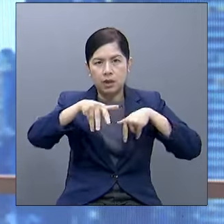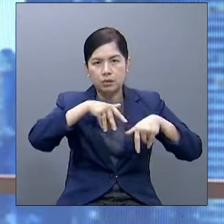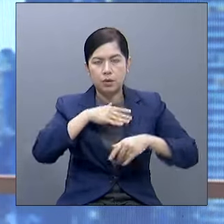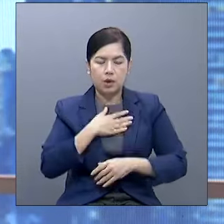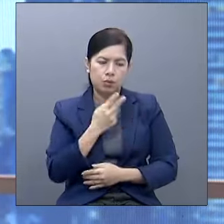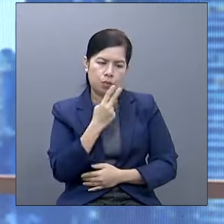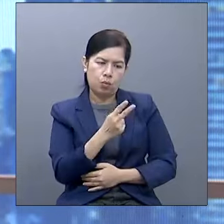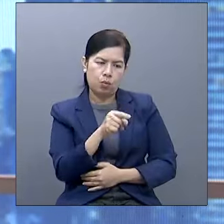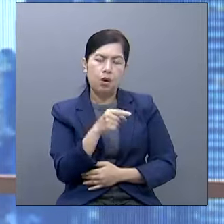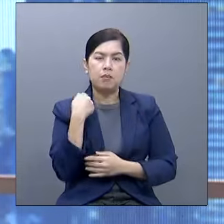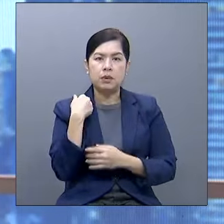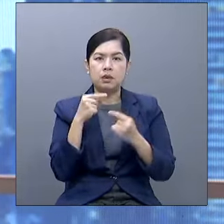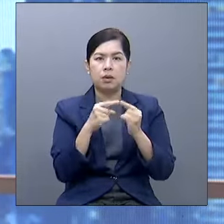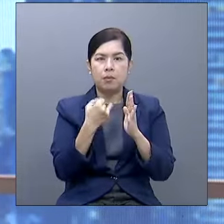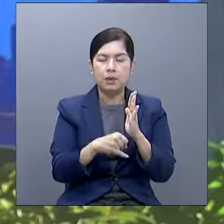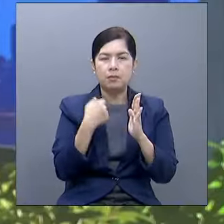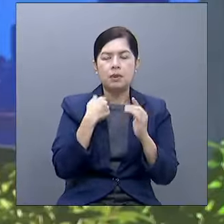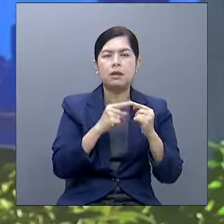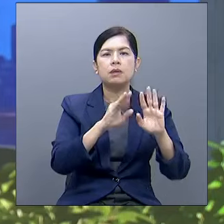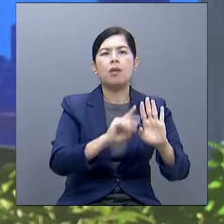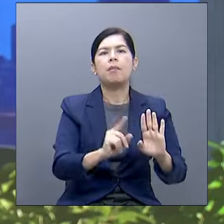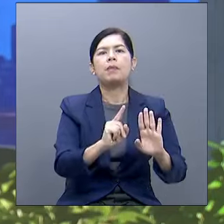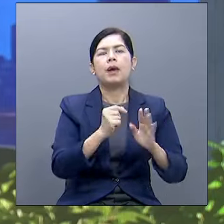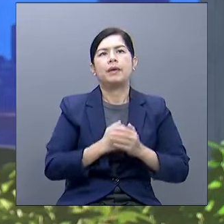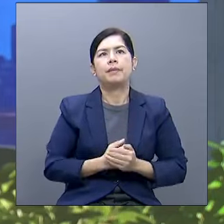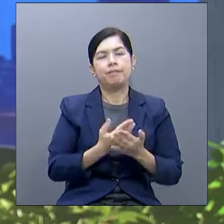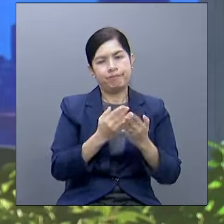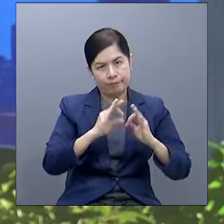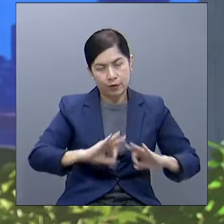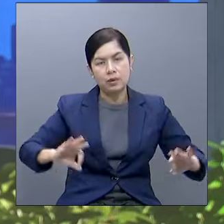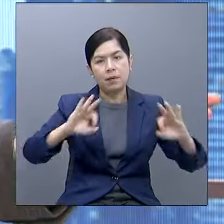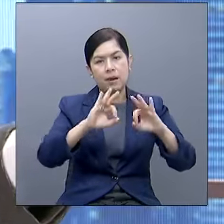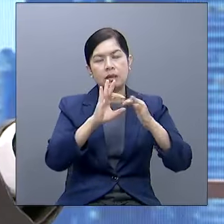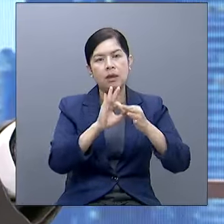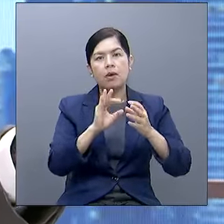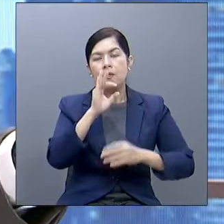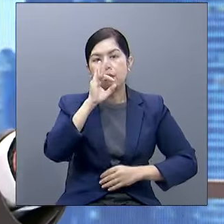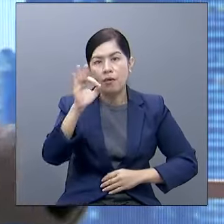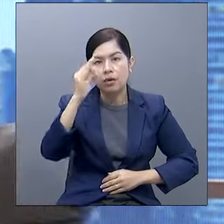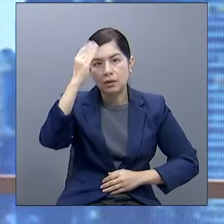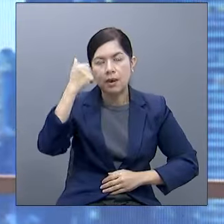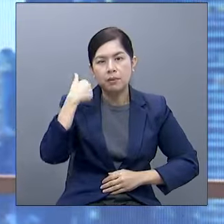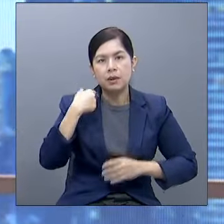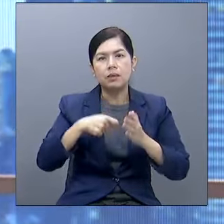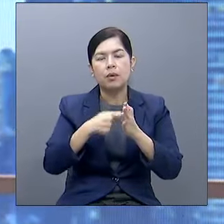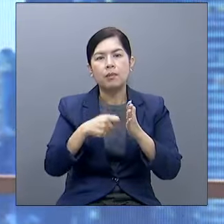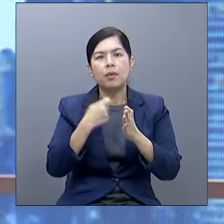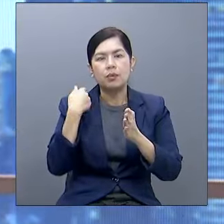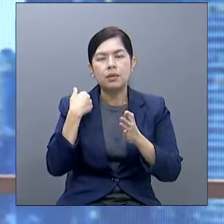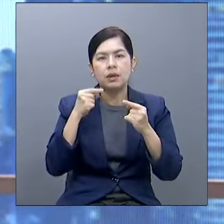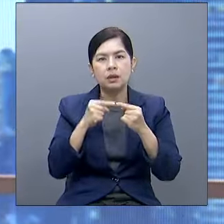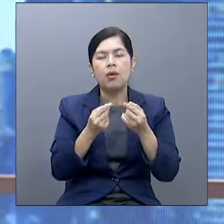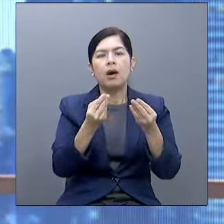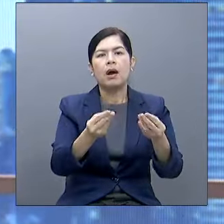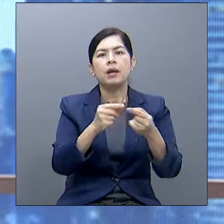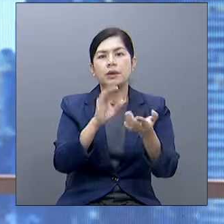ไอ้ จริงหรือเปล่า เด็กนั้นจริงหรือเปล่า เป็นยายชมพู่ เพราะนั้นเนี่ยจริงๆแต่การแจ้งความไปก็เพื่อให้ตำรวจไปตรวจสอบไงเราไม่ได้เป็นคนไปตรวจสอบเองเราก็ไม่ได้ก